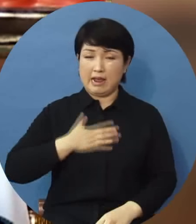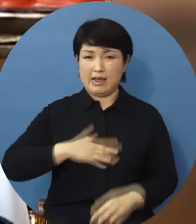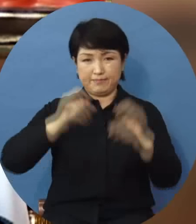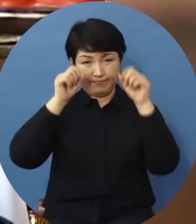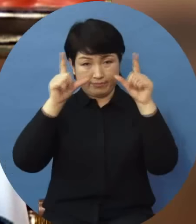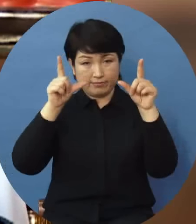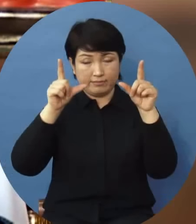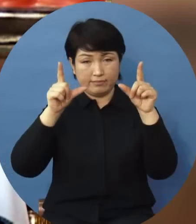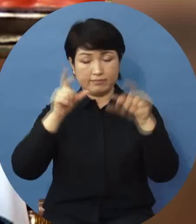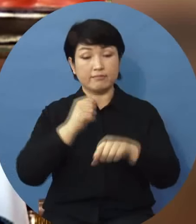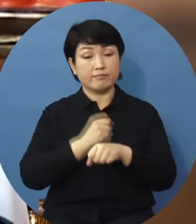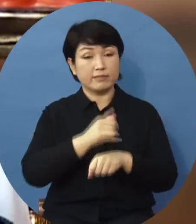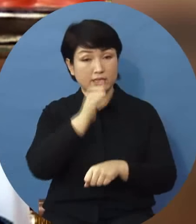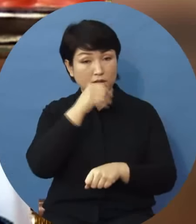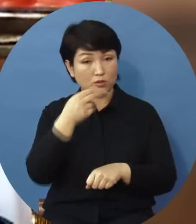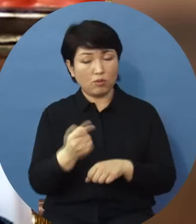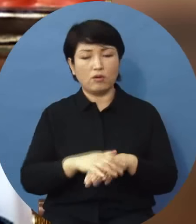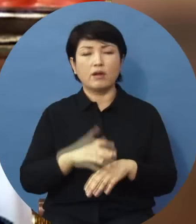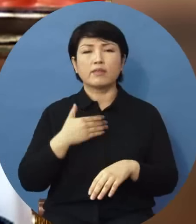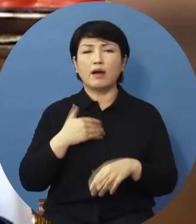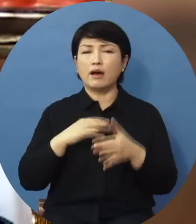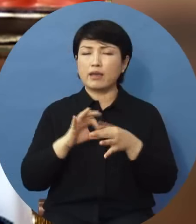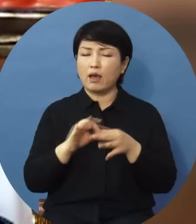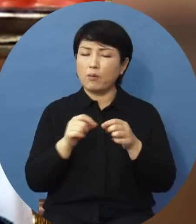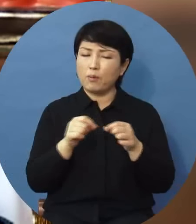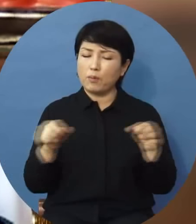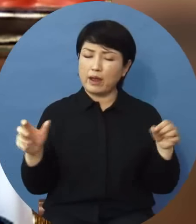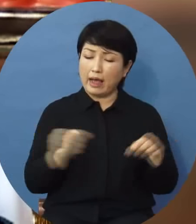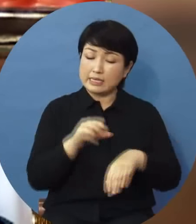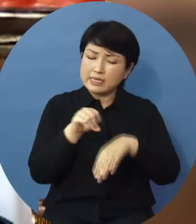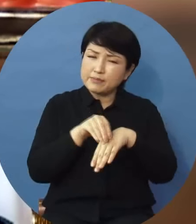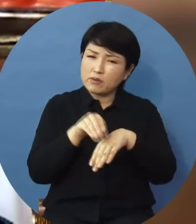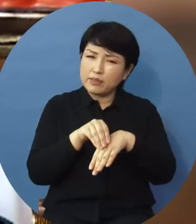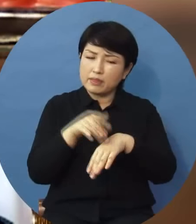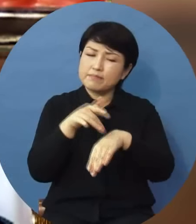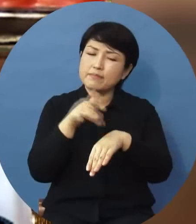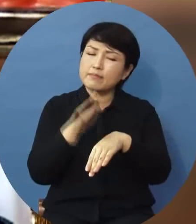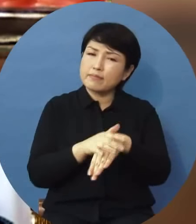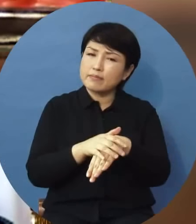알아차림이 있다고 하더라도 우리들은 오랜 습기, 습관,